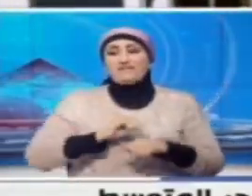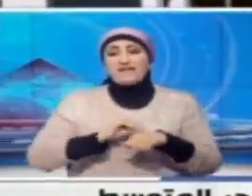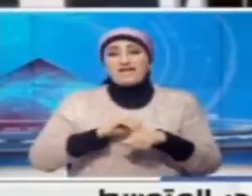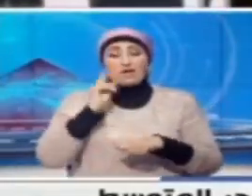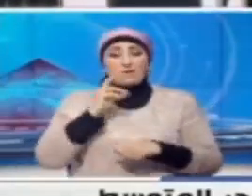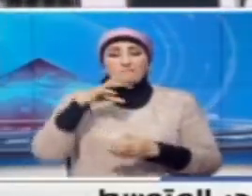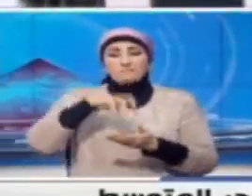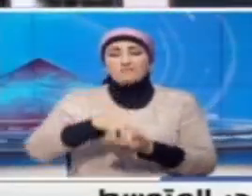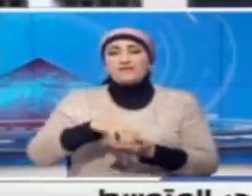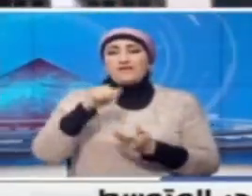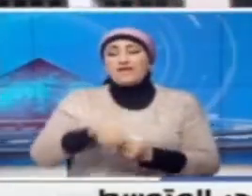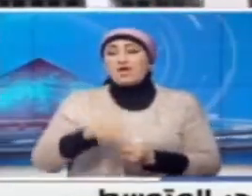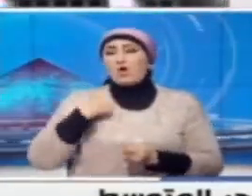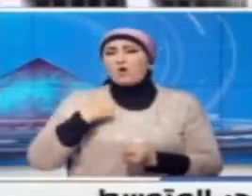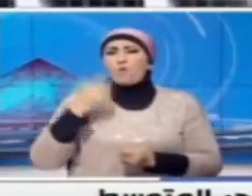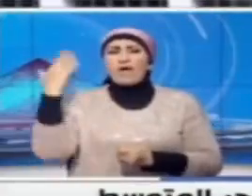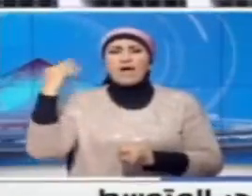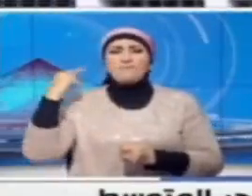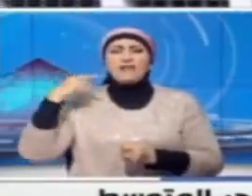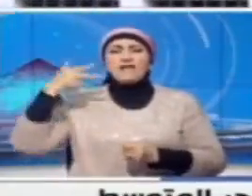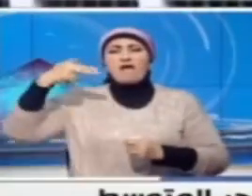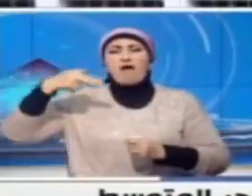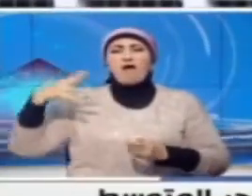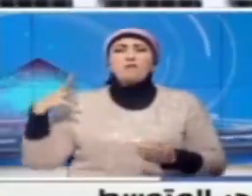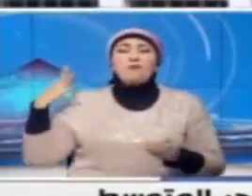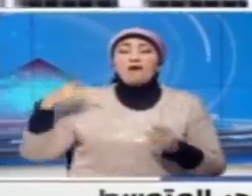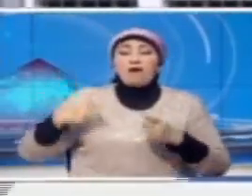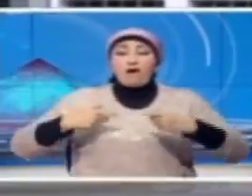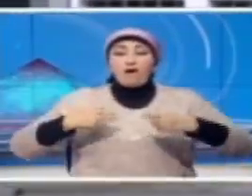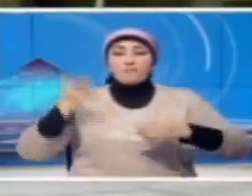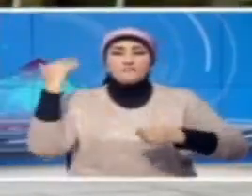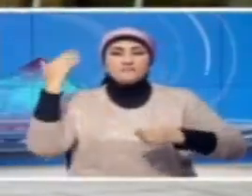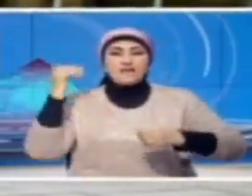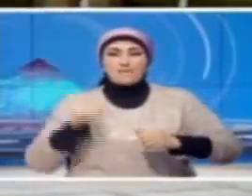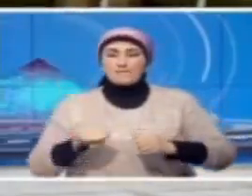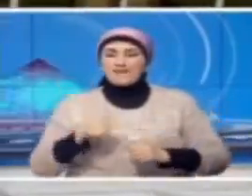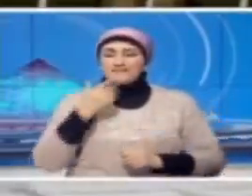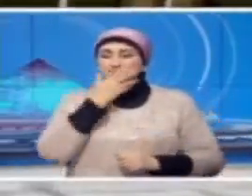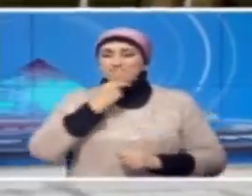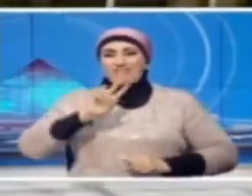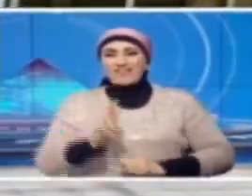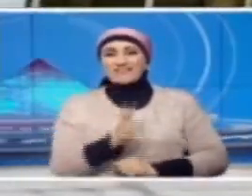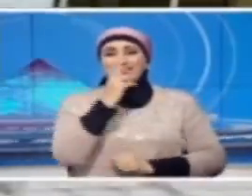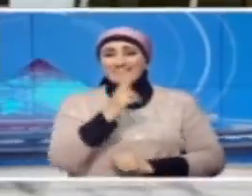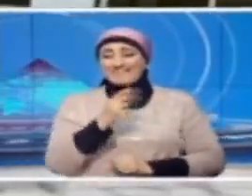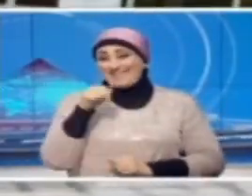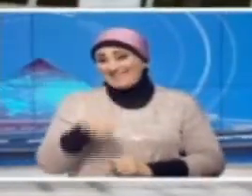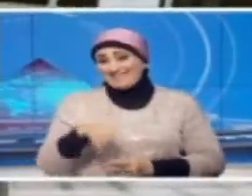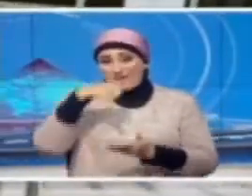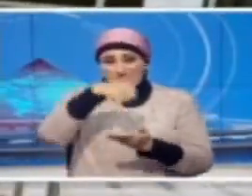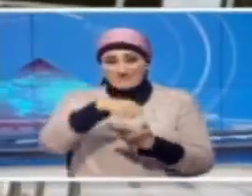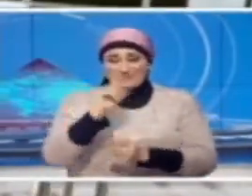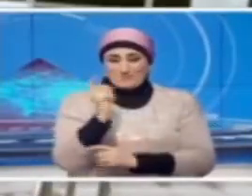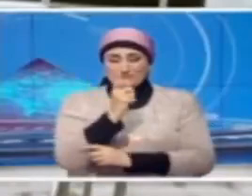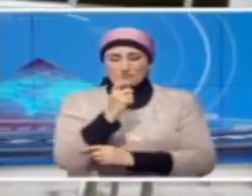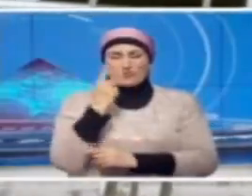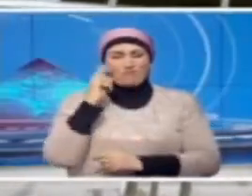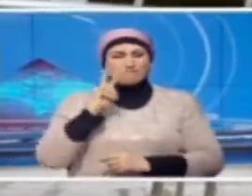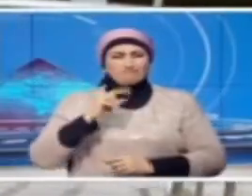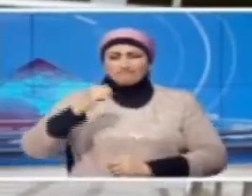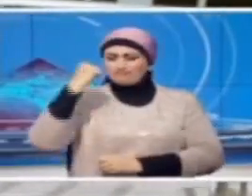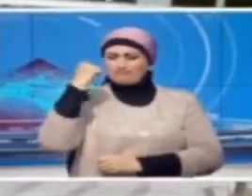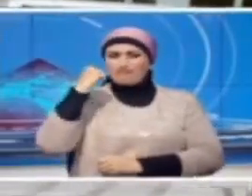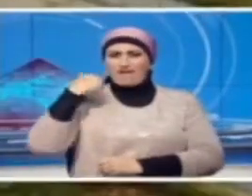بطولات تصدت للحملات الغربية، ها هي المنصورة الجديدة تتوج قصة نضال لتصبح